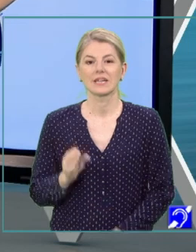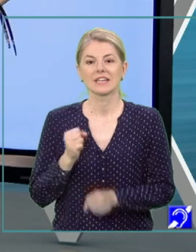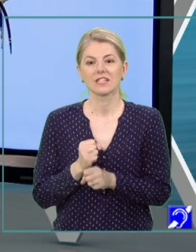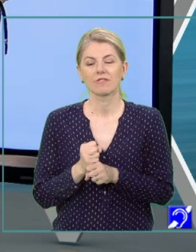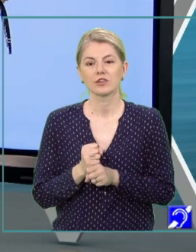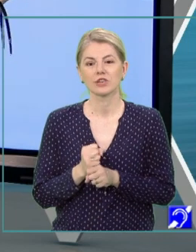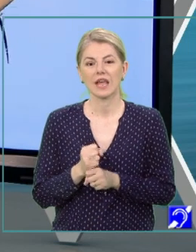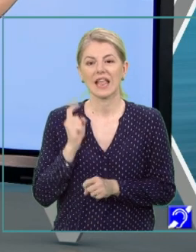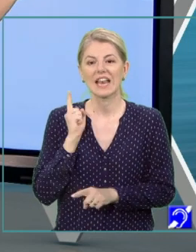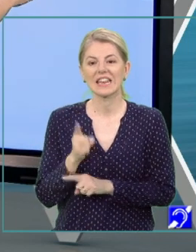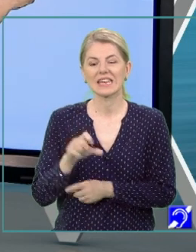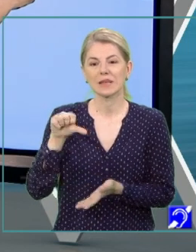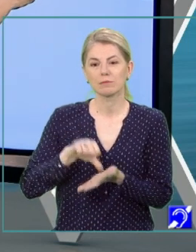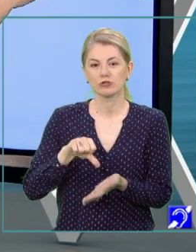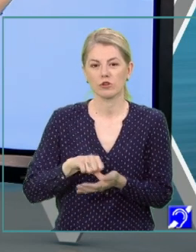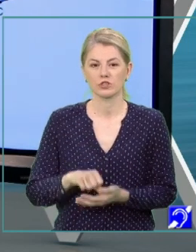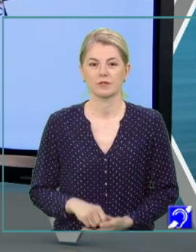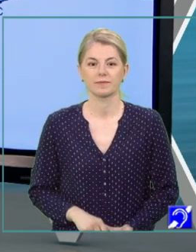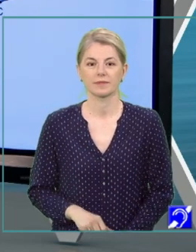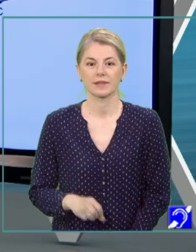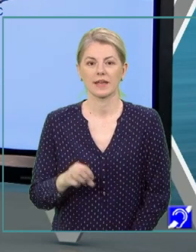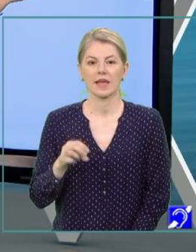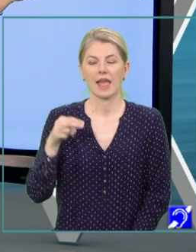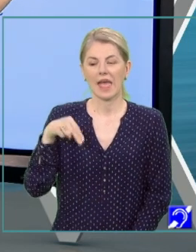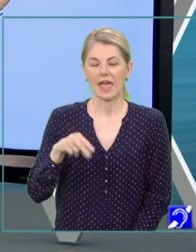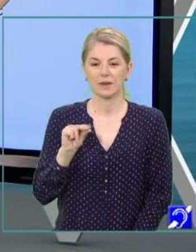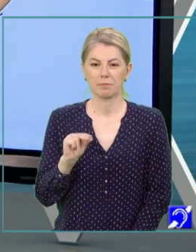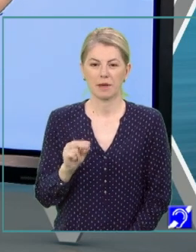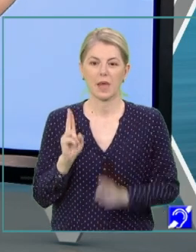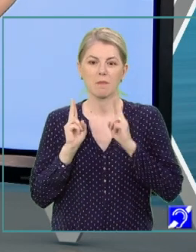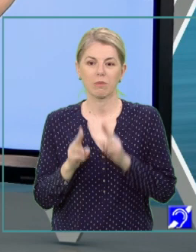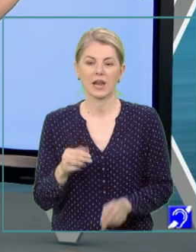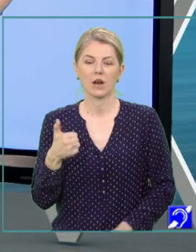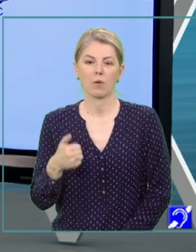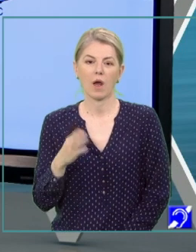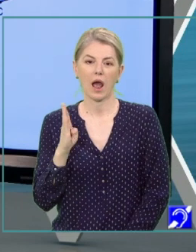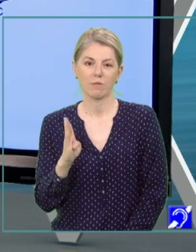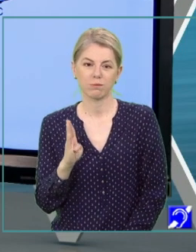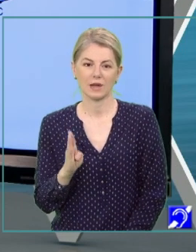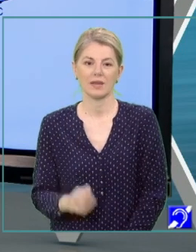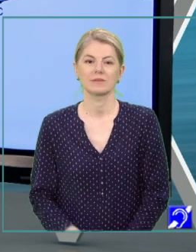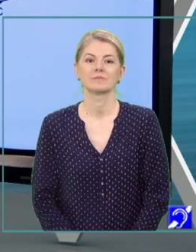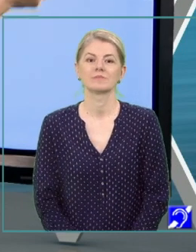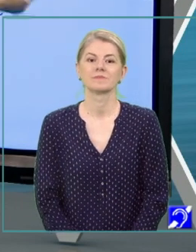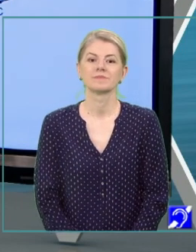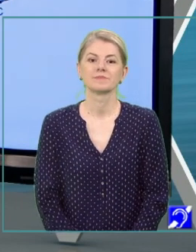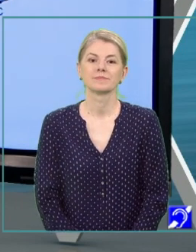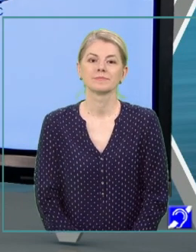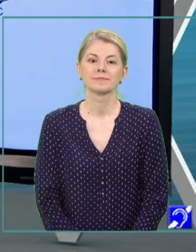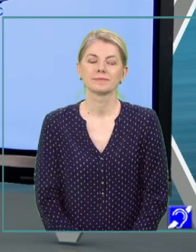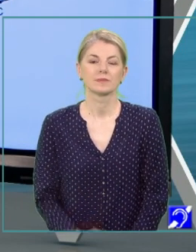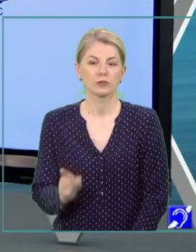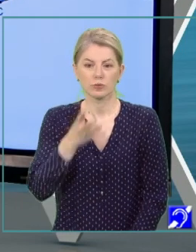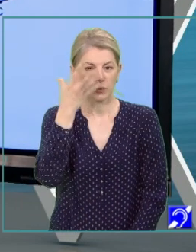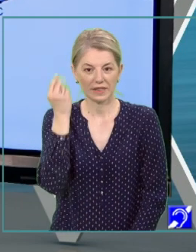formează niște linii mijlocii, adică NP este paralel cu AB, că este linie mijlocie. Nu uităm